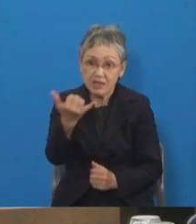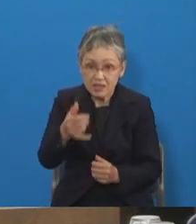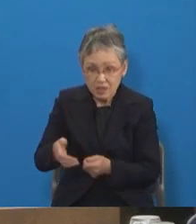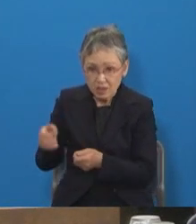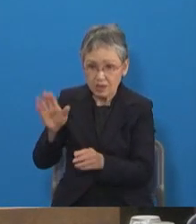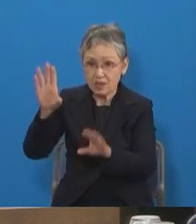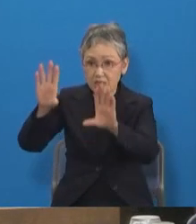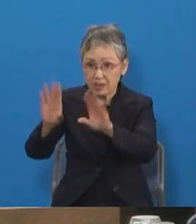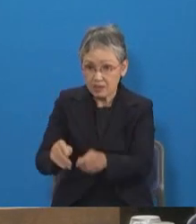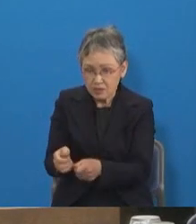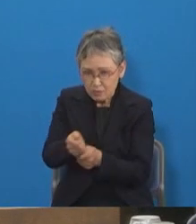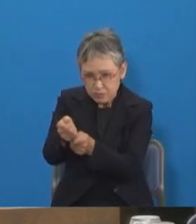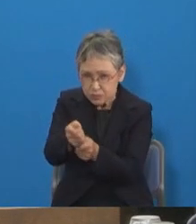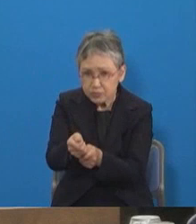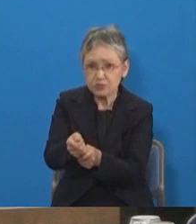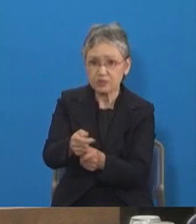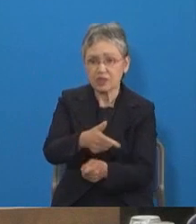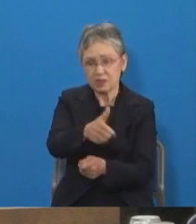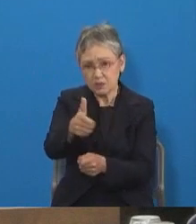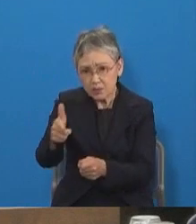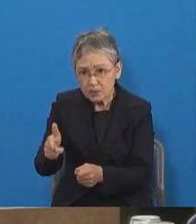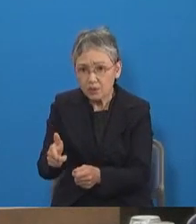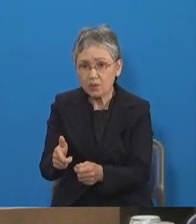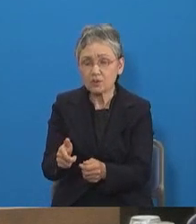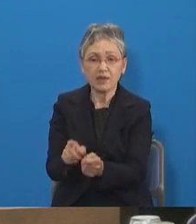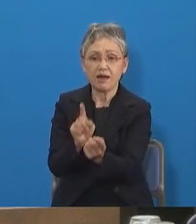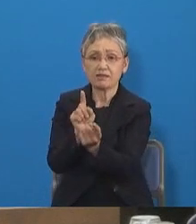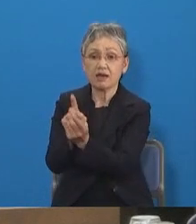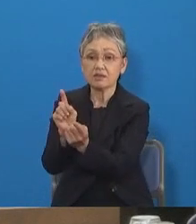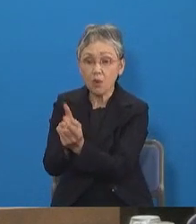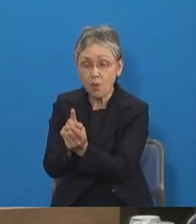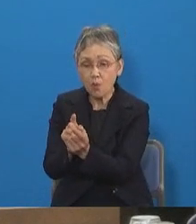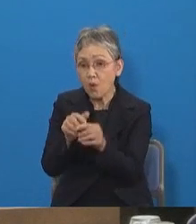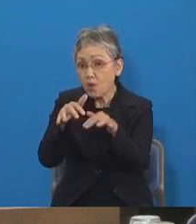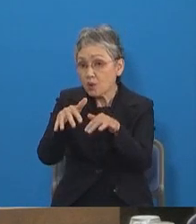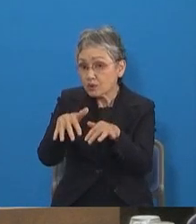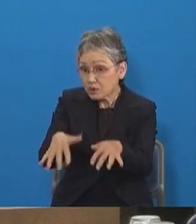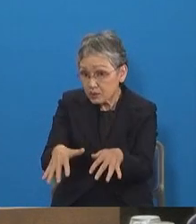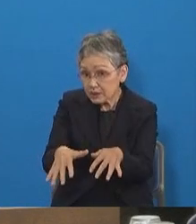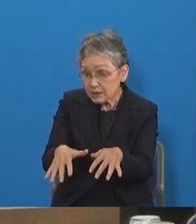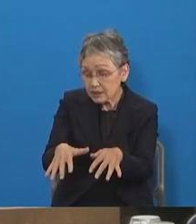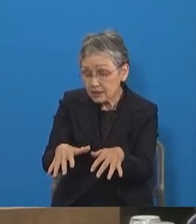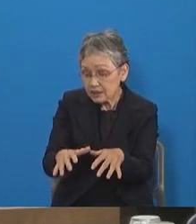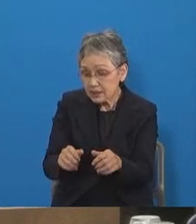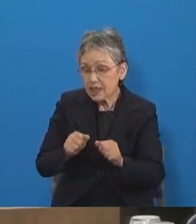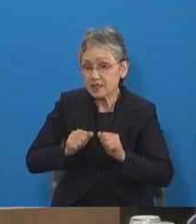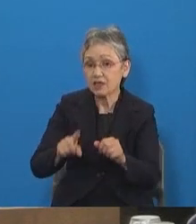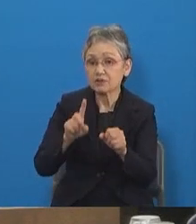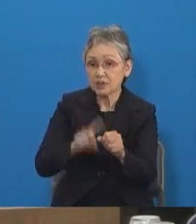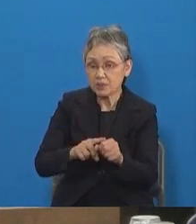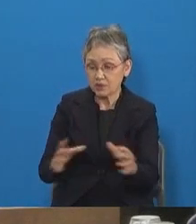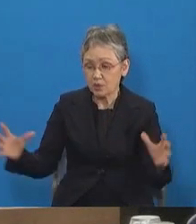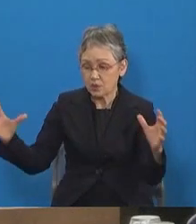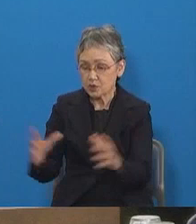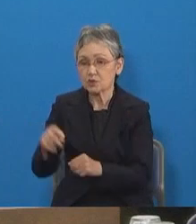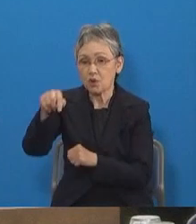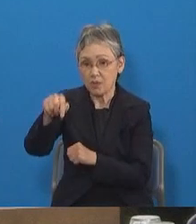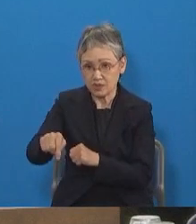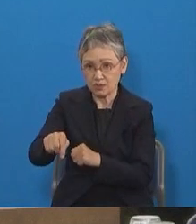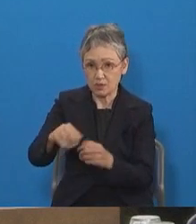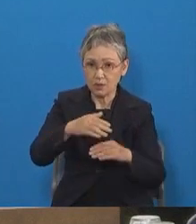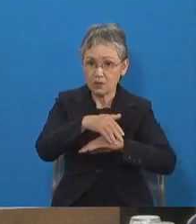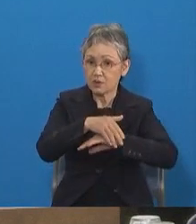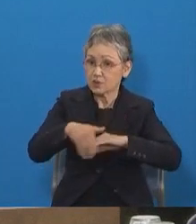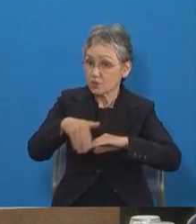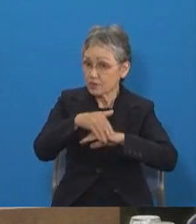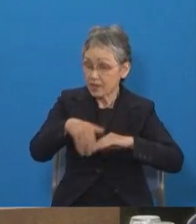必要な災害対応を組織的に実施するための集合場所として、おおむね町内ごとに決めてい